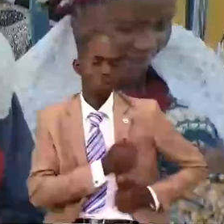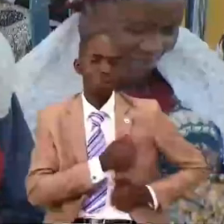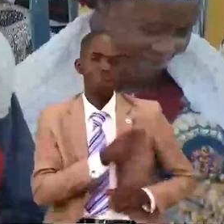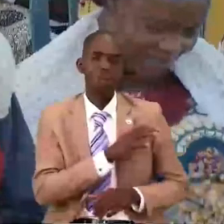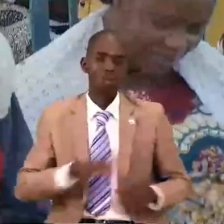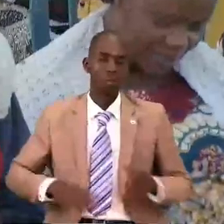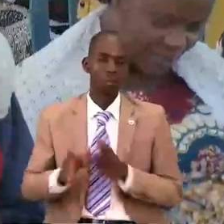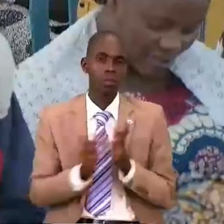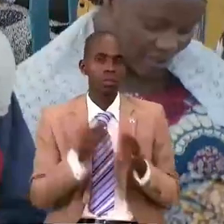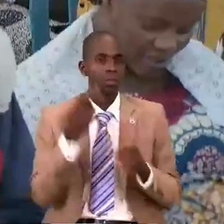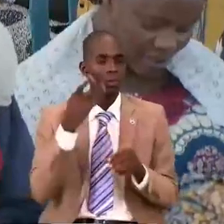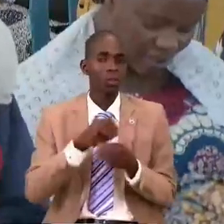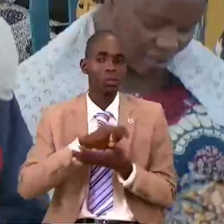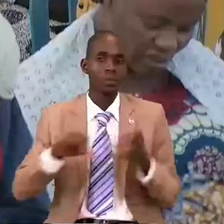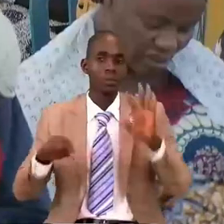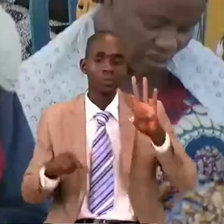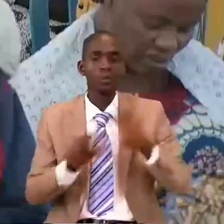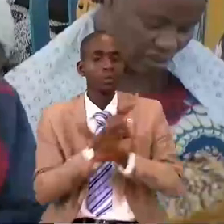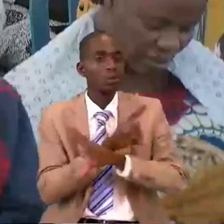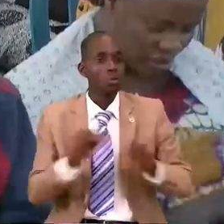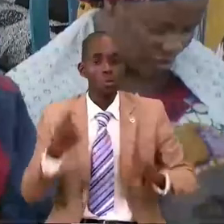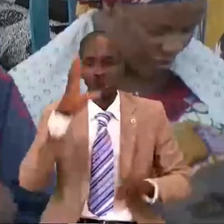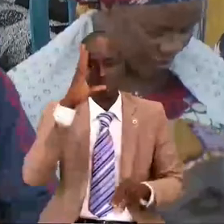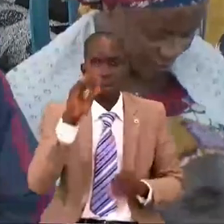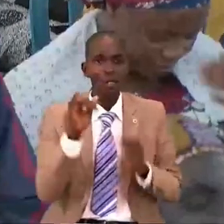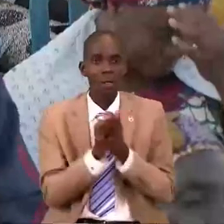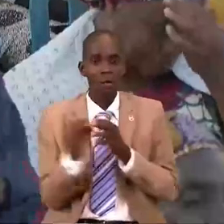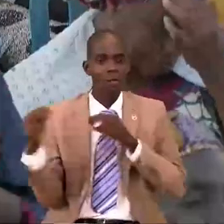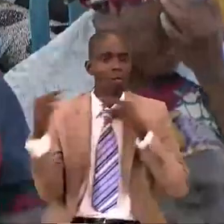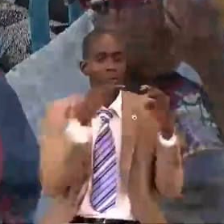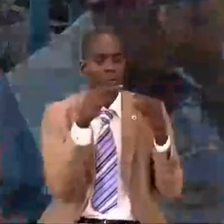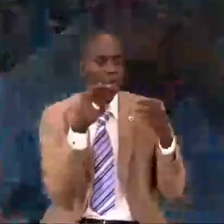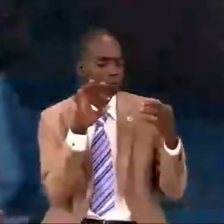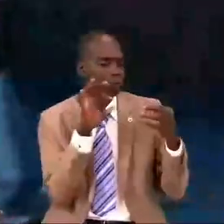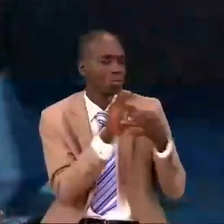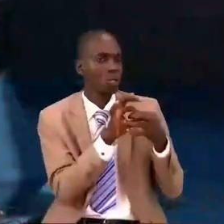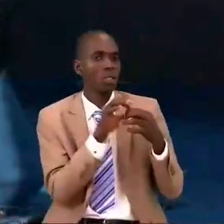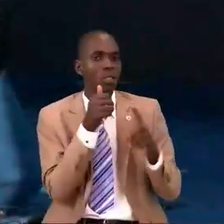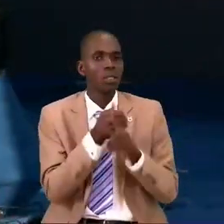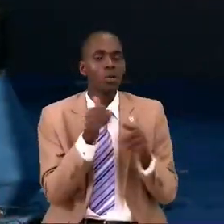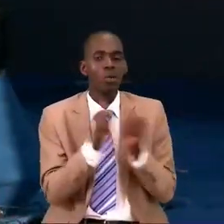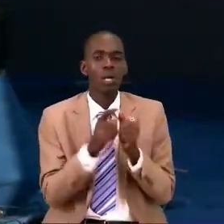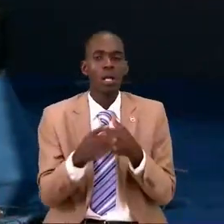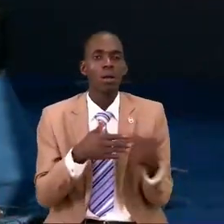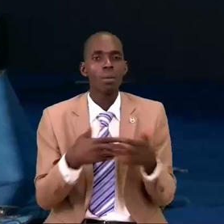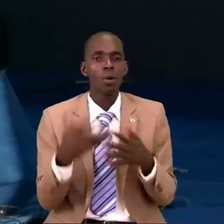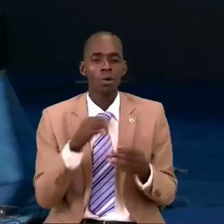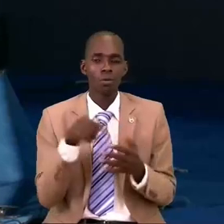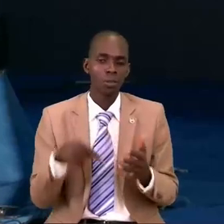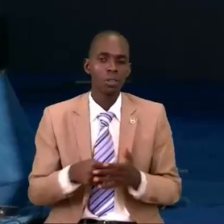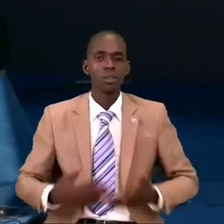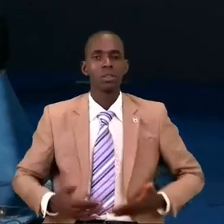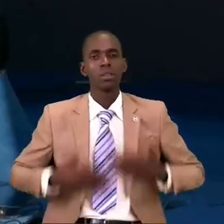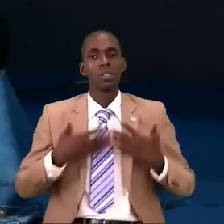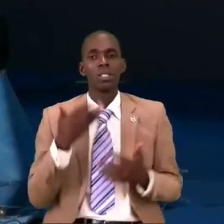Il n'est pas de soldat qui s'embarrasse des affaires de la vie, des choses que vous aimiez avant, des choses qui ne faisaient pas de votre